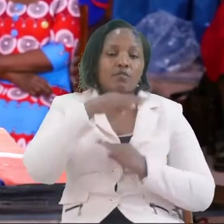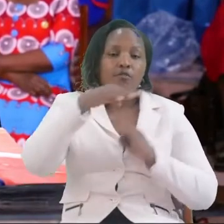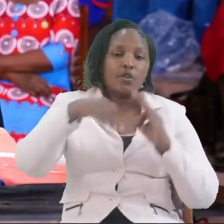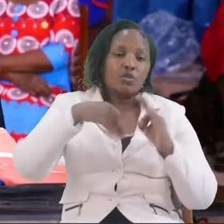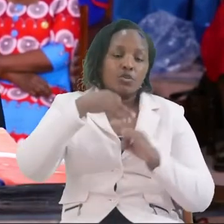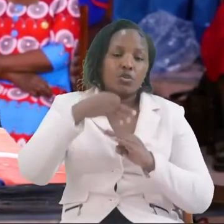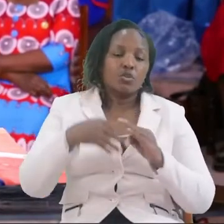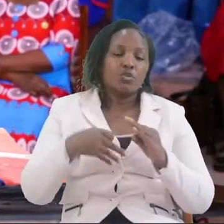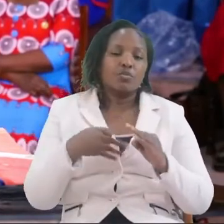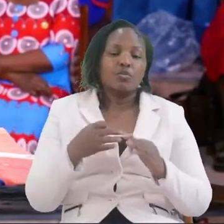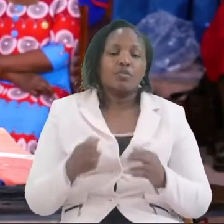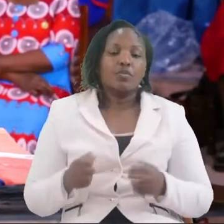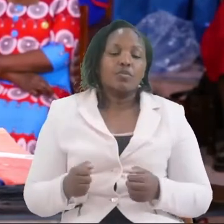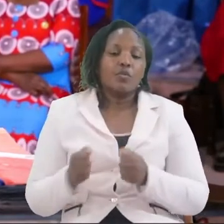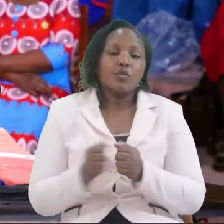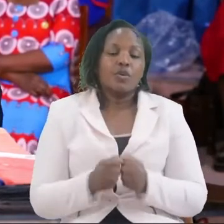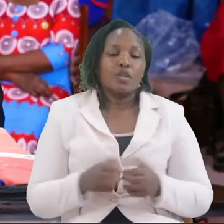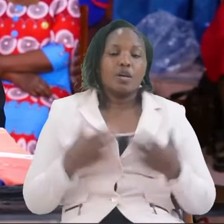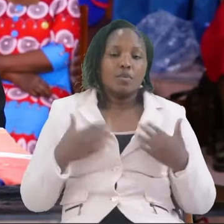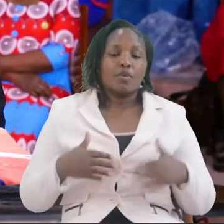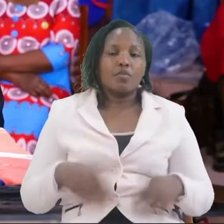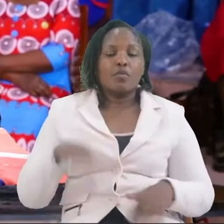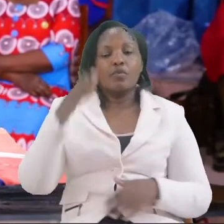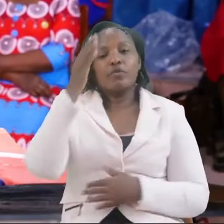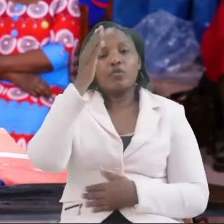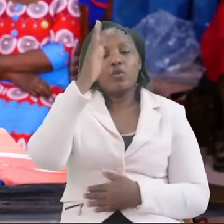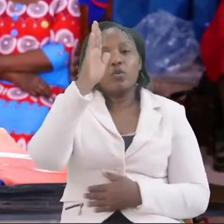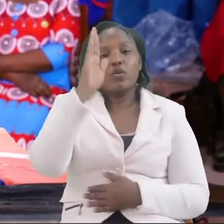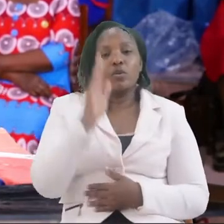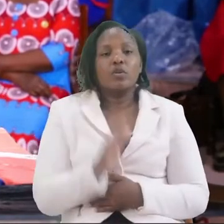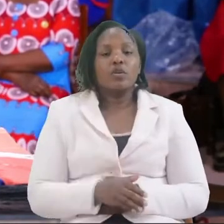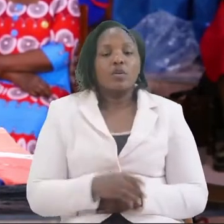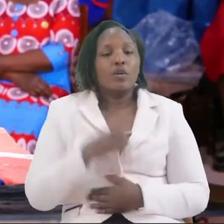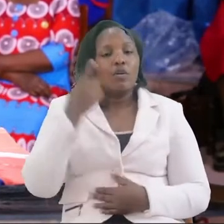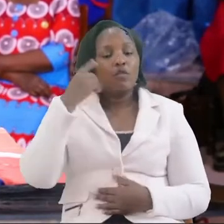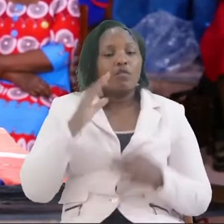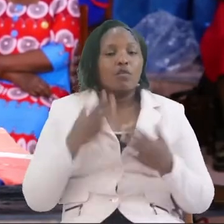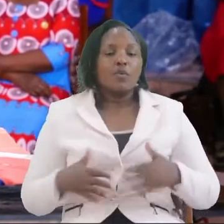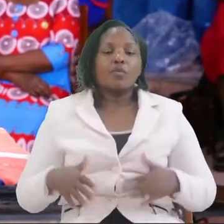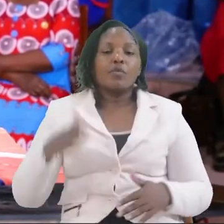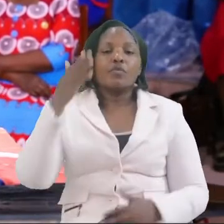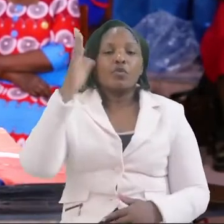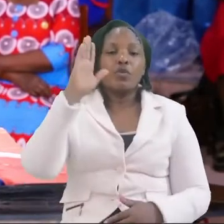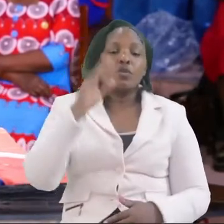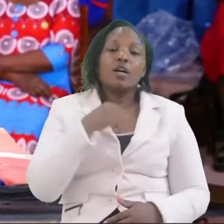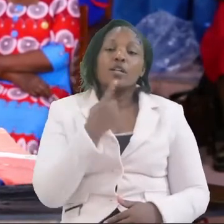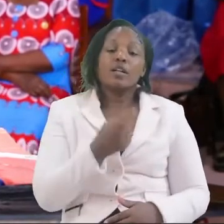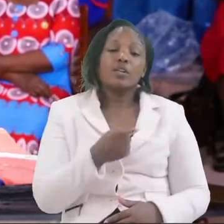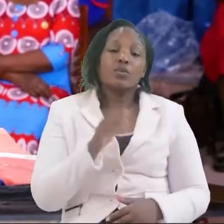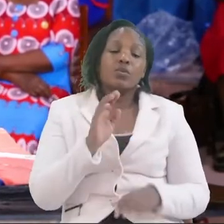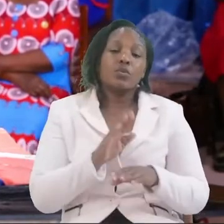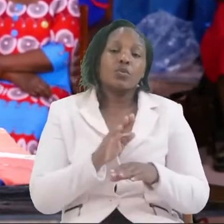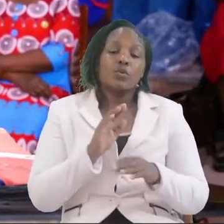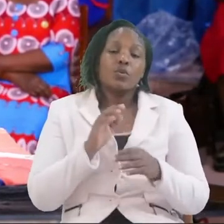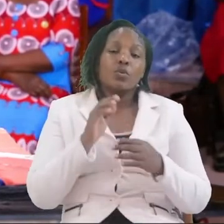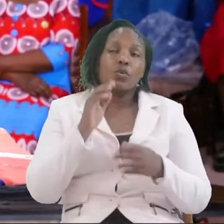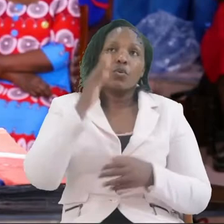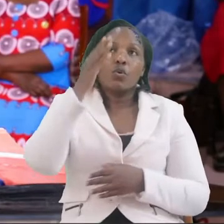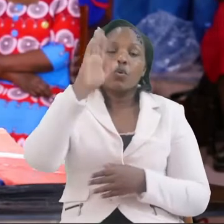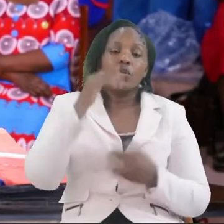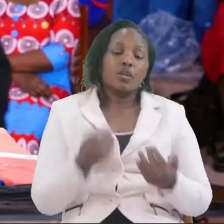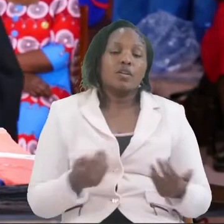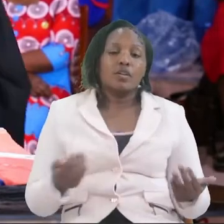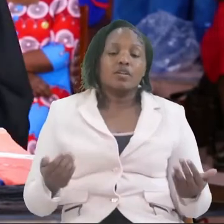unashirikiana, unakuwa na ushirika na watu wa Mungu. Kwa sababu watu wa Mungu watakwambia maneno ya Mungu. Watu wa